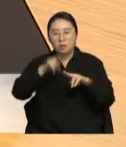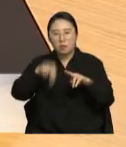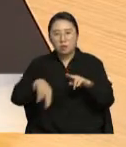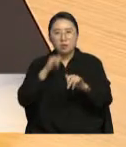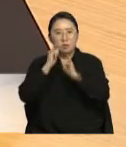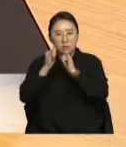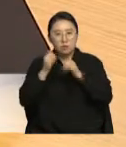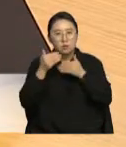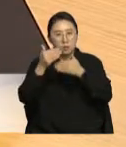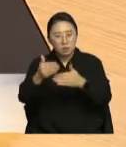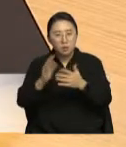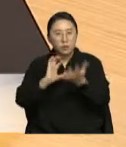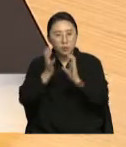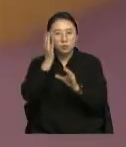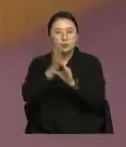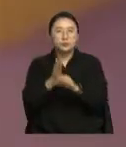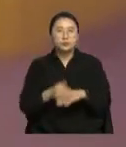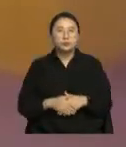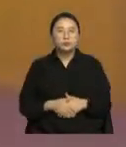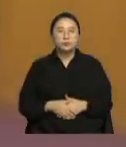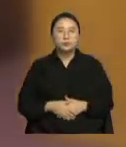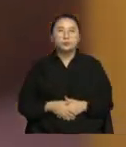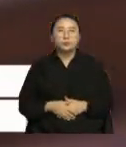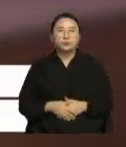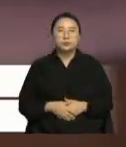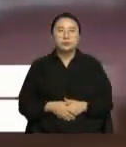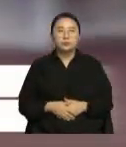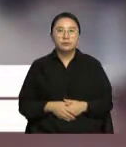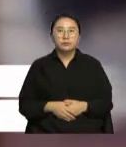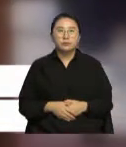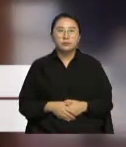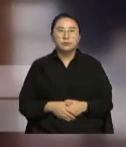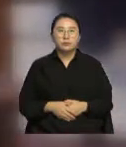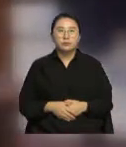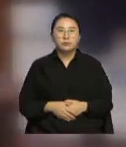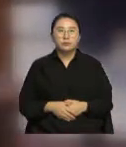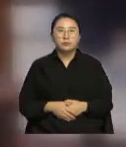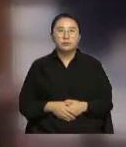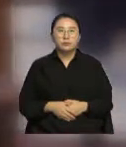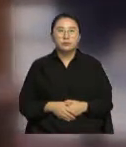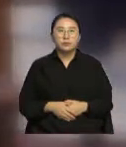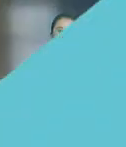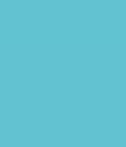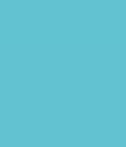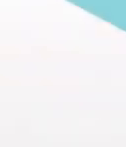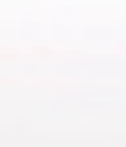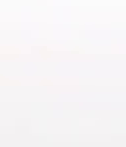기자회견을 진행할지 논의하고 있습니다. 딜라이브 서울 경기 케이블TV 태윤영입니다.